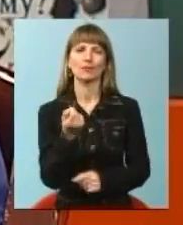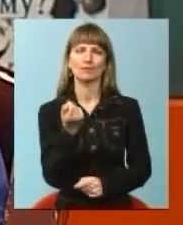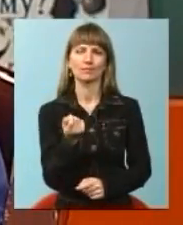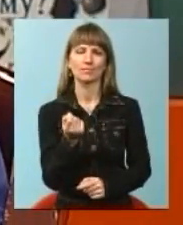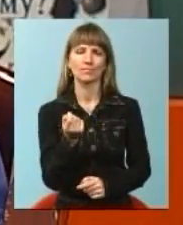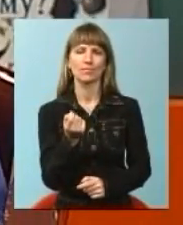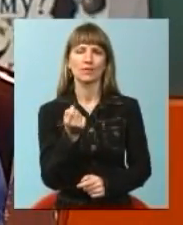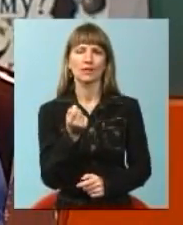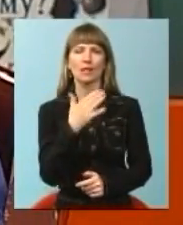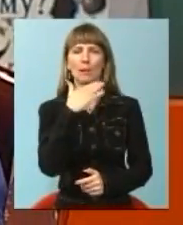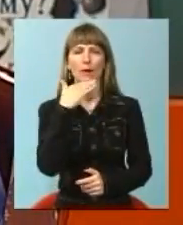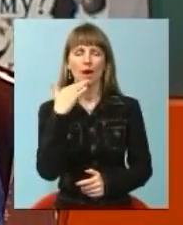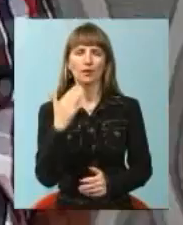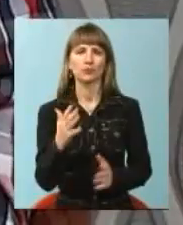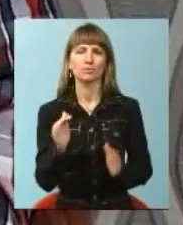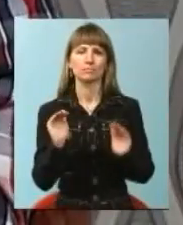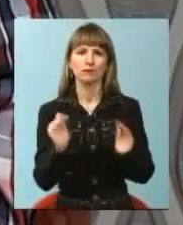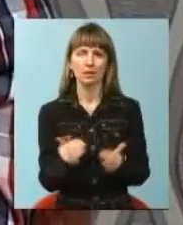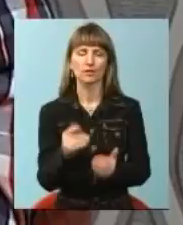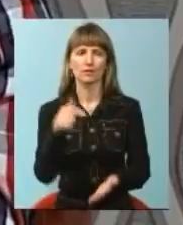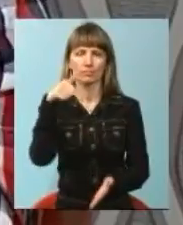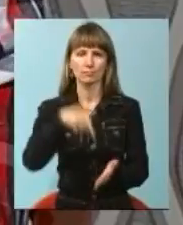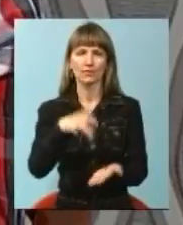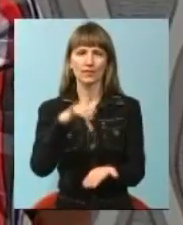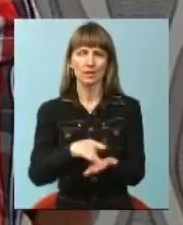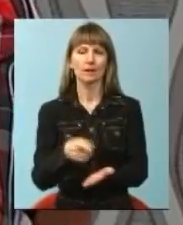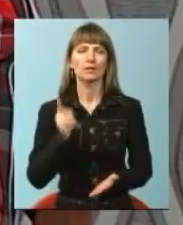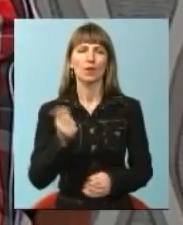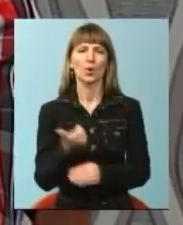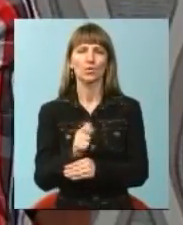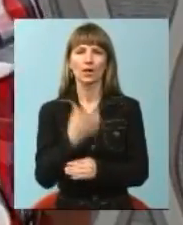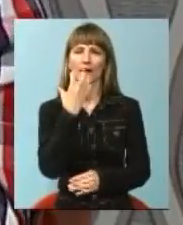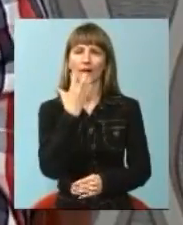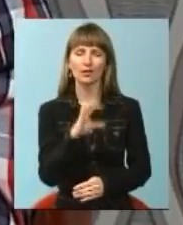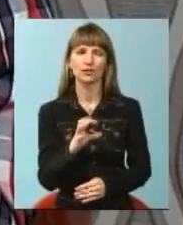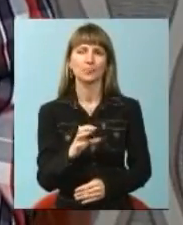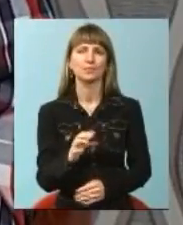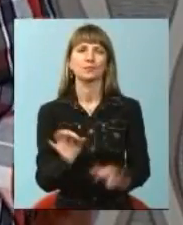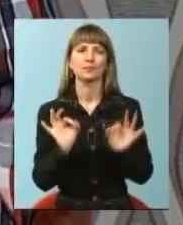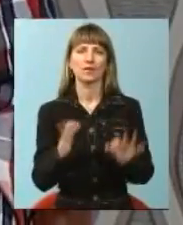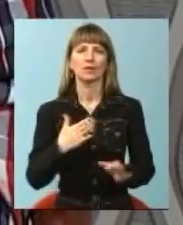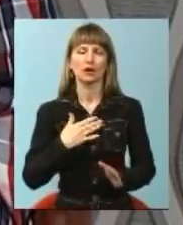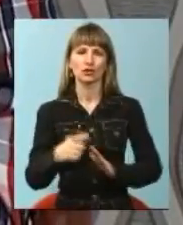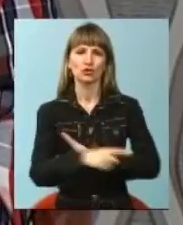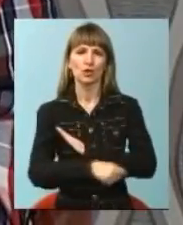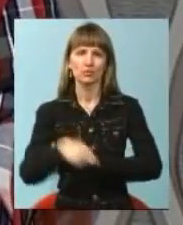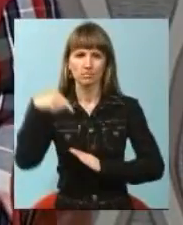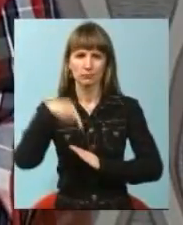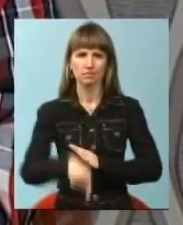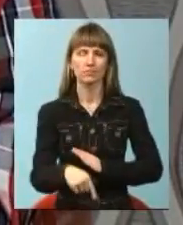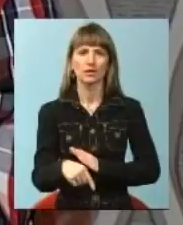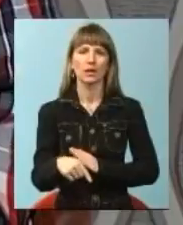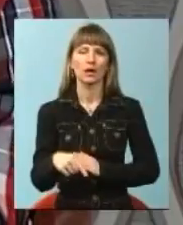менше. Так, воно знаходиться в самому центрі Землі, і воно дійсно дуже-дуже гаряче. Недарма наші шахтарі, коли спускаються вниз